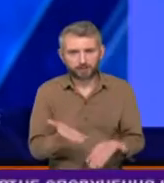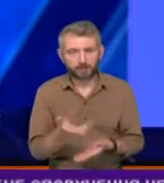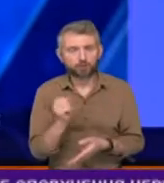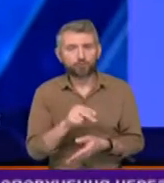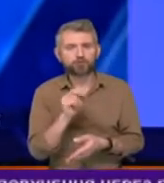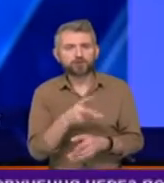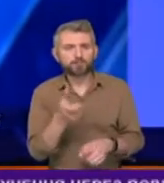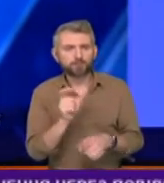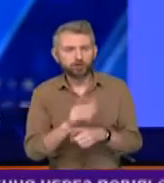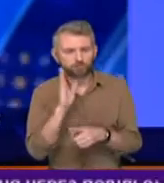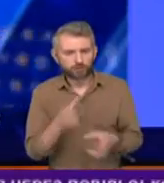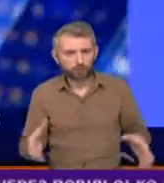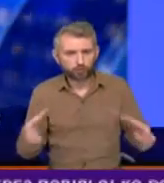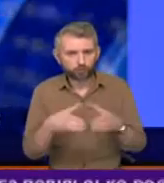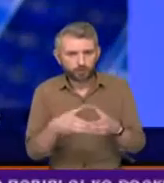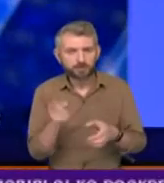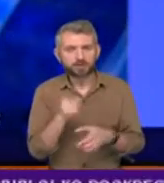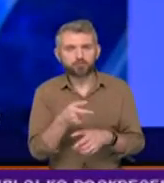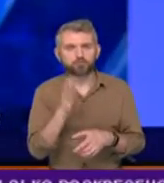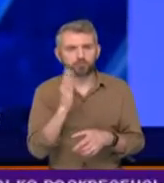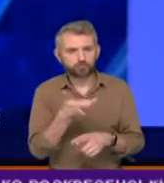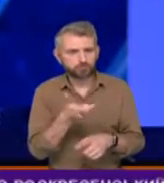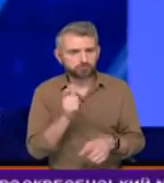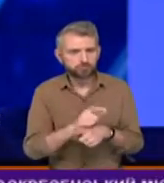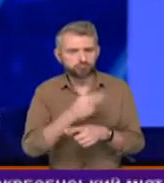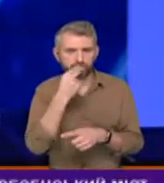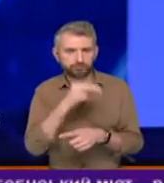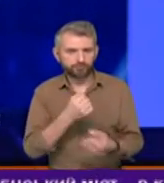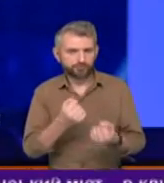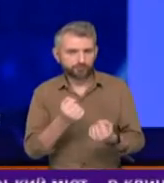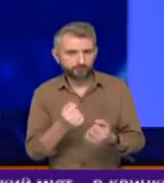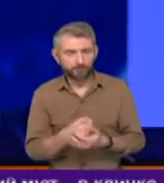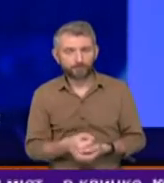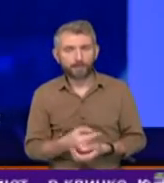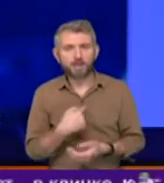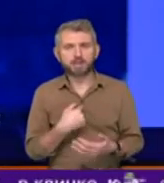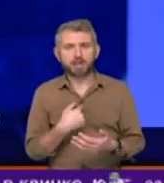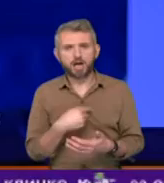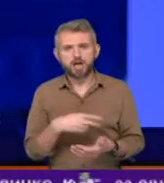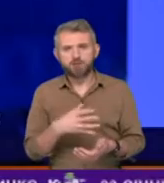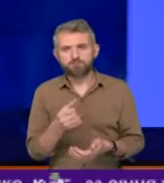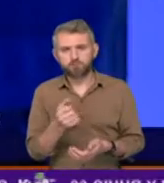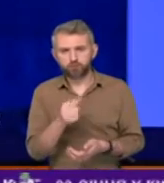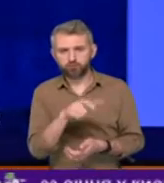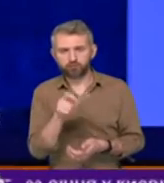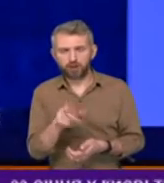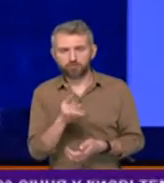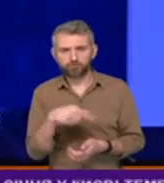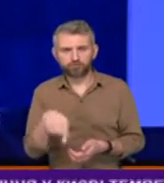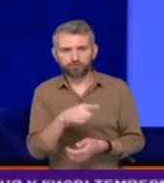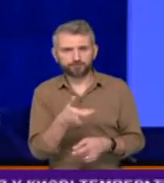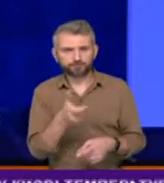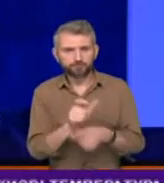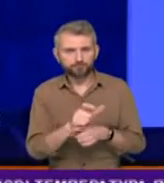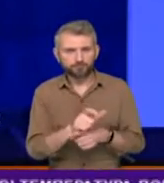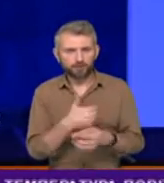чим більше ми будемо гуртуватися, тим ми будемо відпорніші для цієї справи. Знаєте, я десь побоююся людей, які з дуже таким, знаєте, дуже